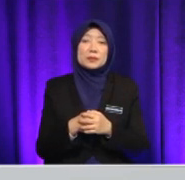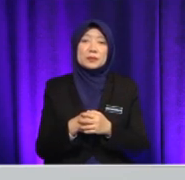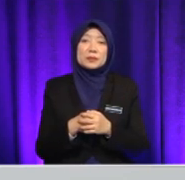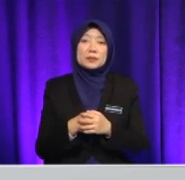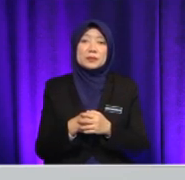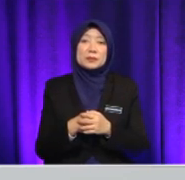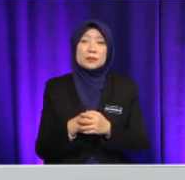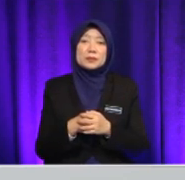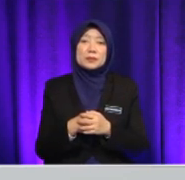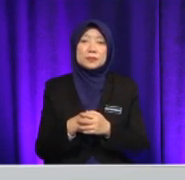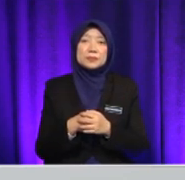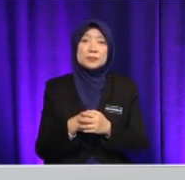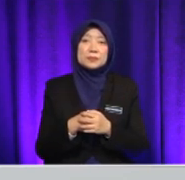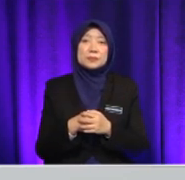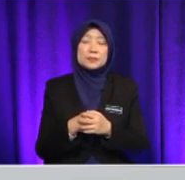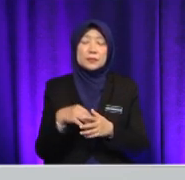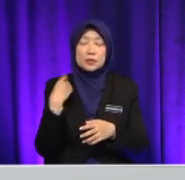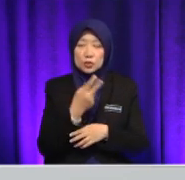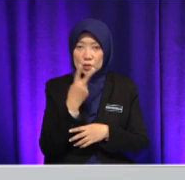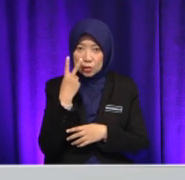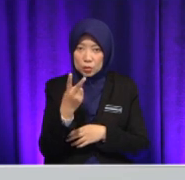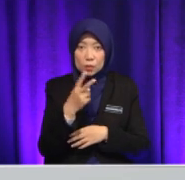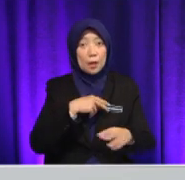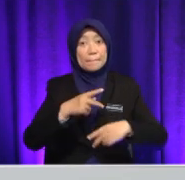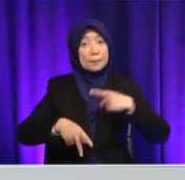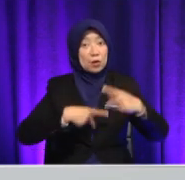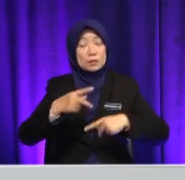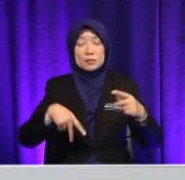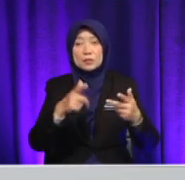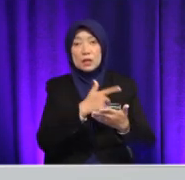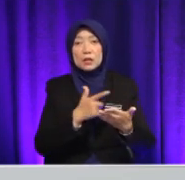Oke kita tengok kepada proses